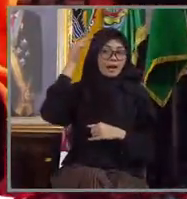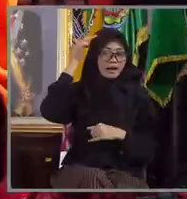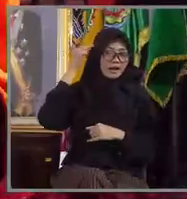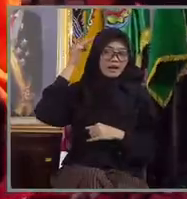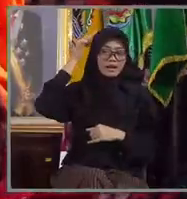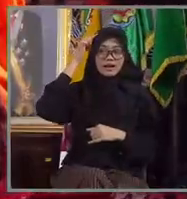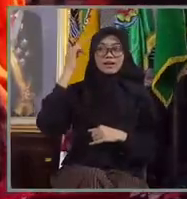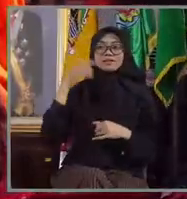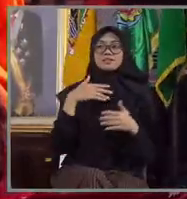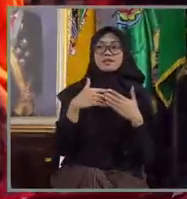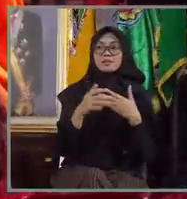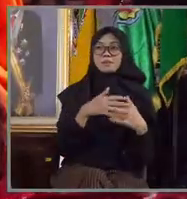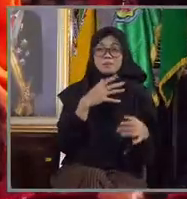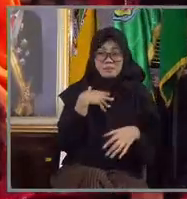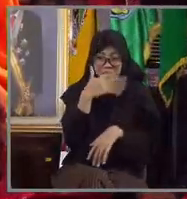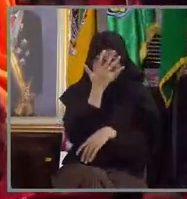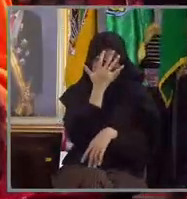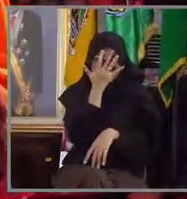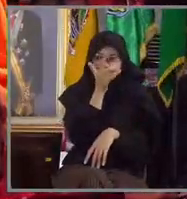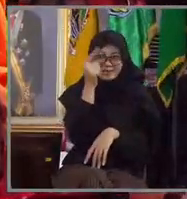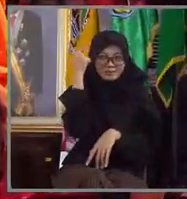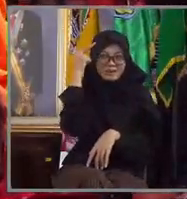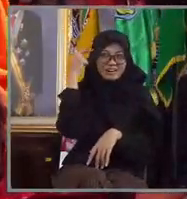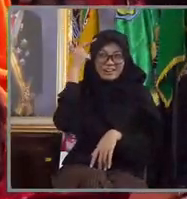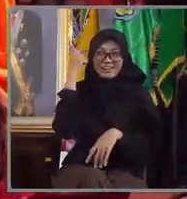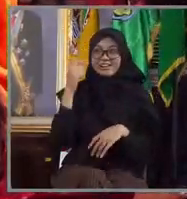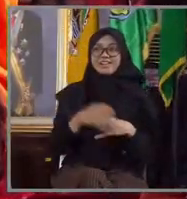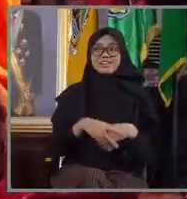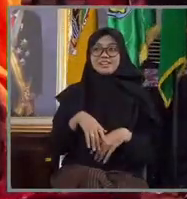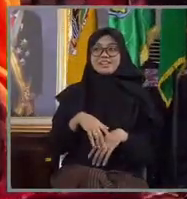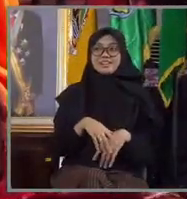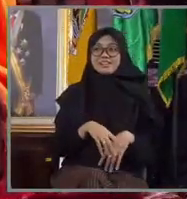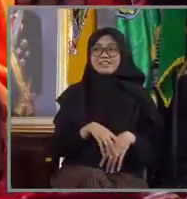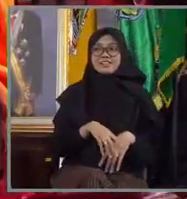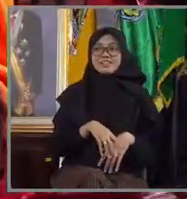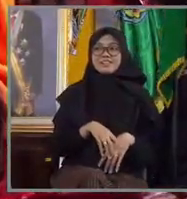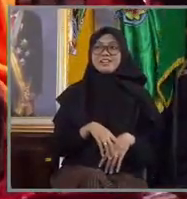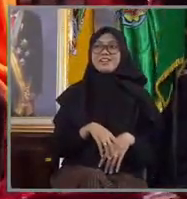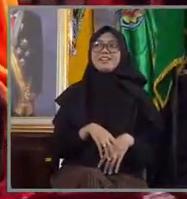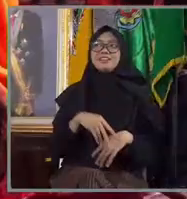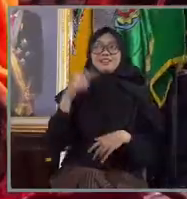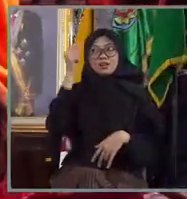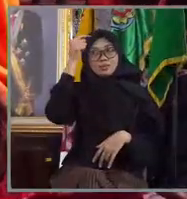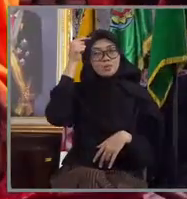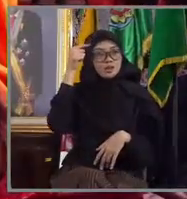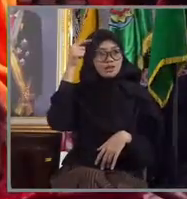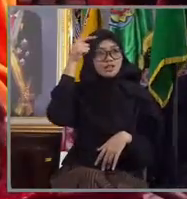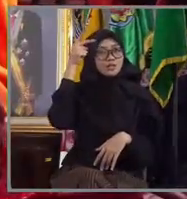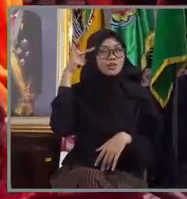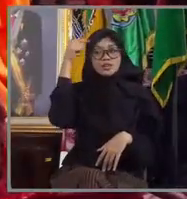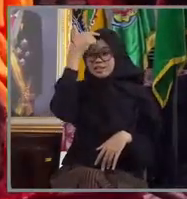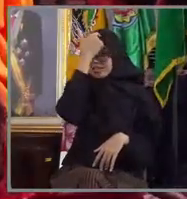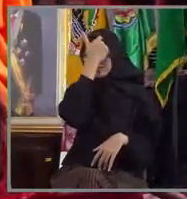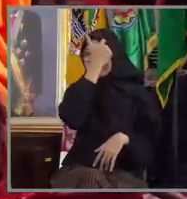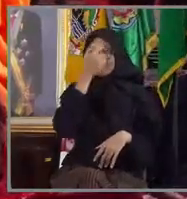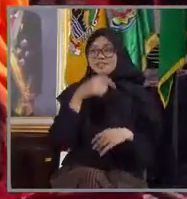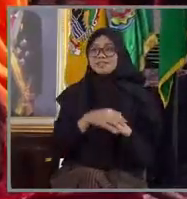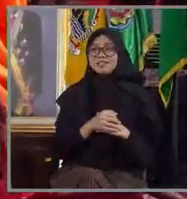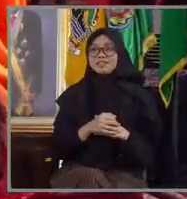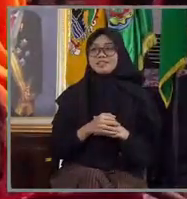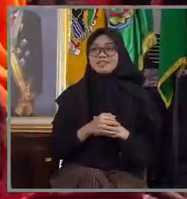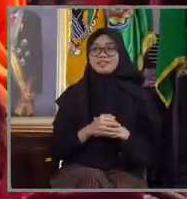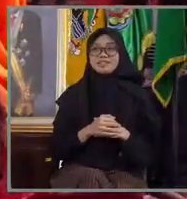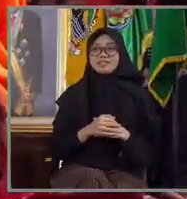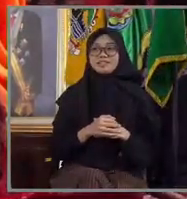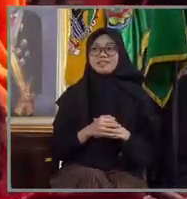ono seng warna Missing You Semar semir tukule sing kene putih kene Ireng Oke katanya telat